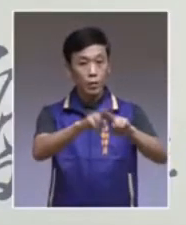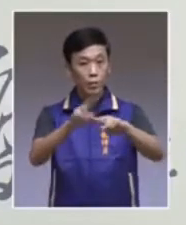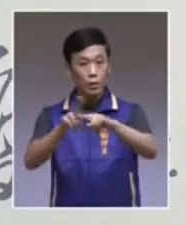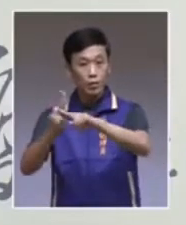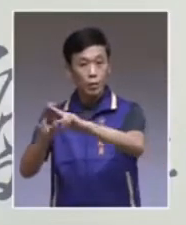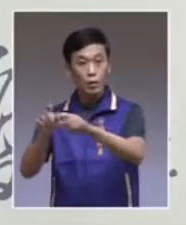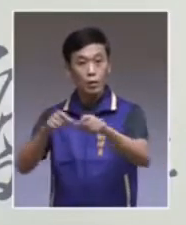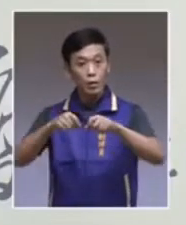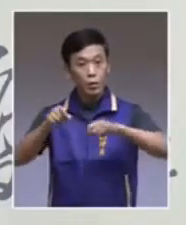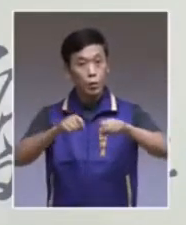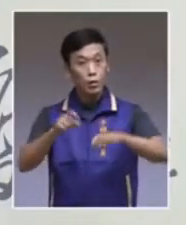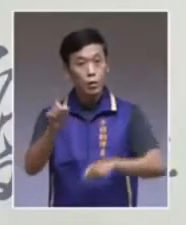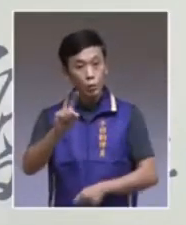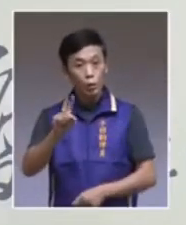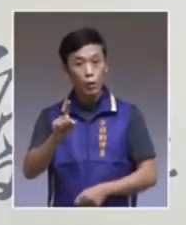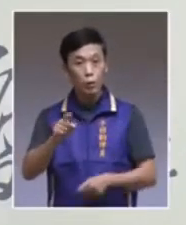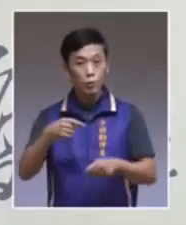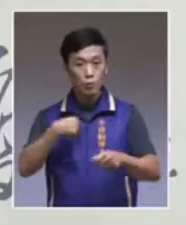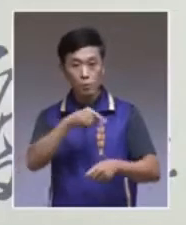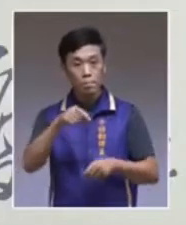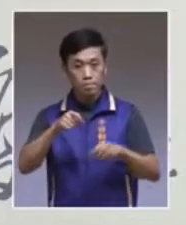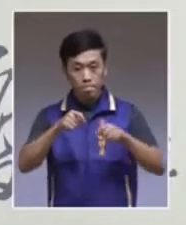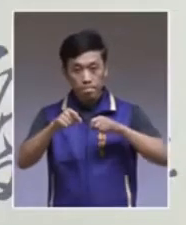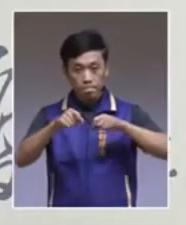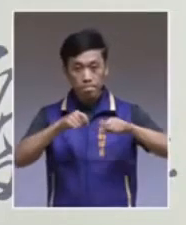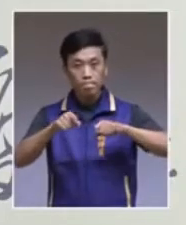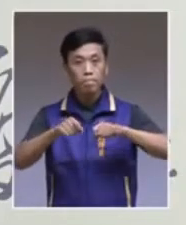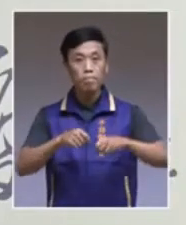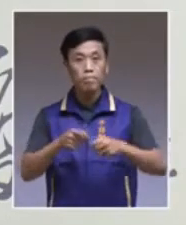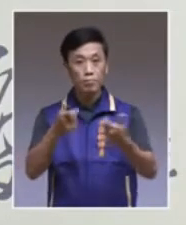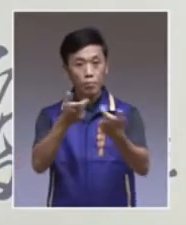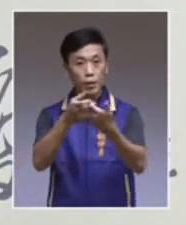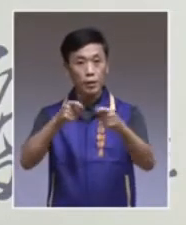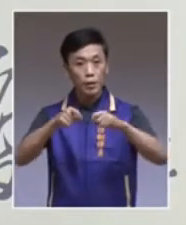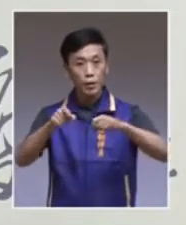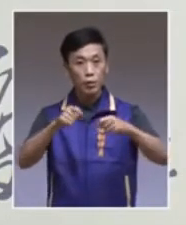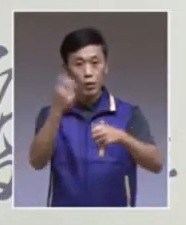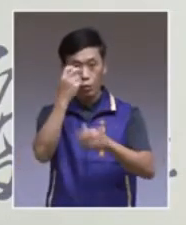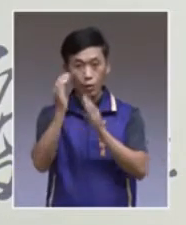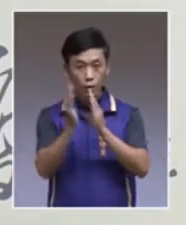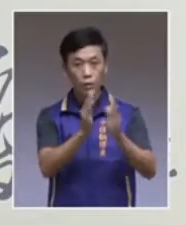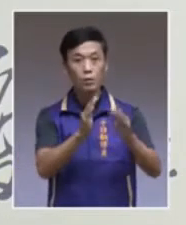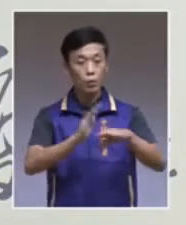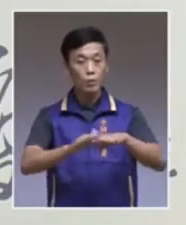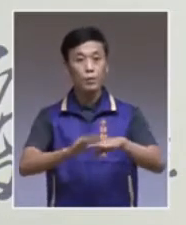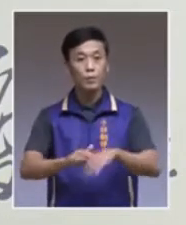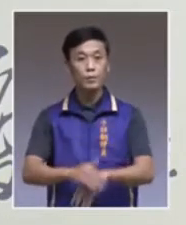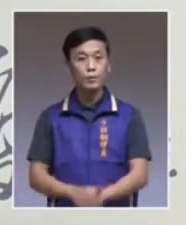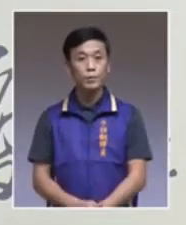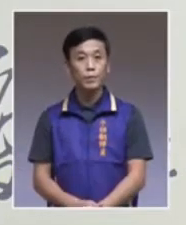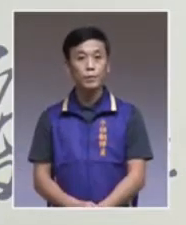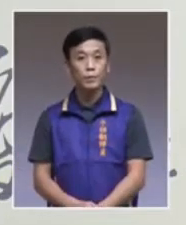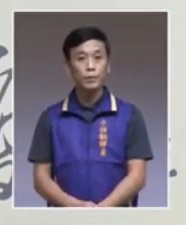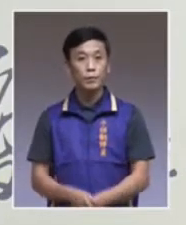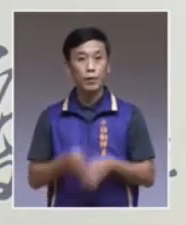施原理这个配套的管理来让